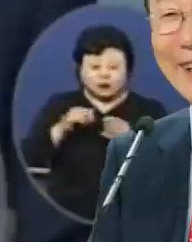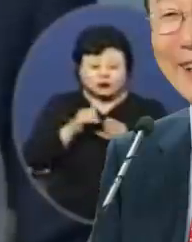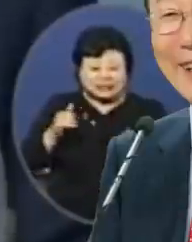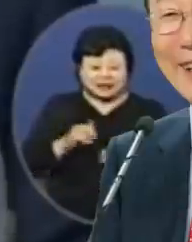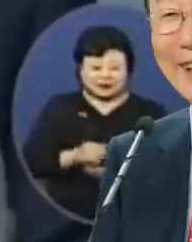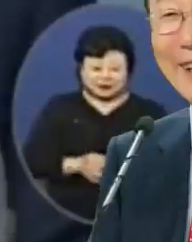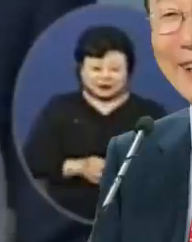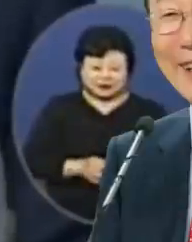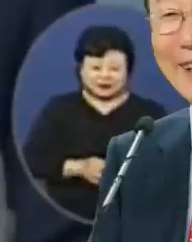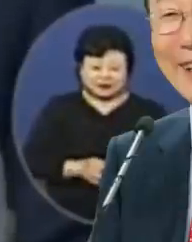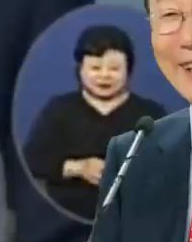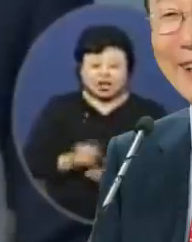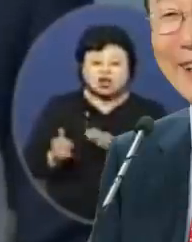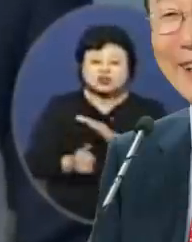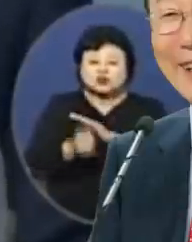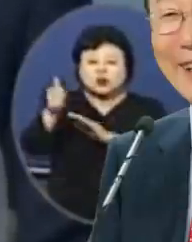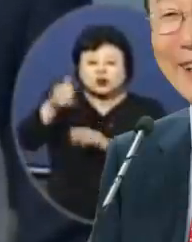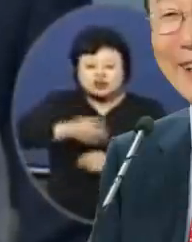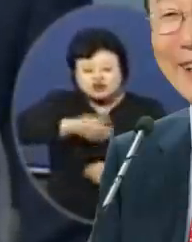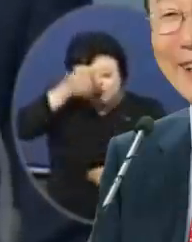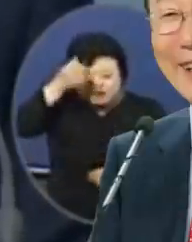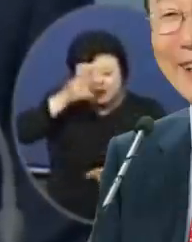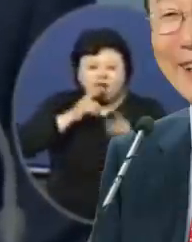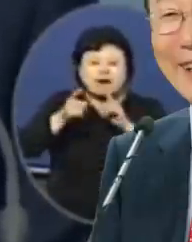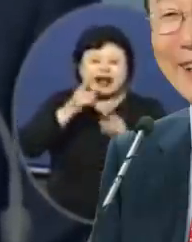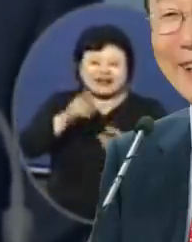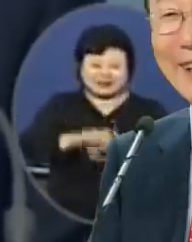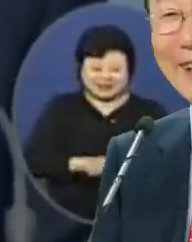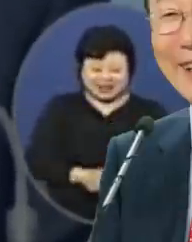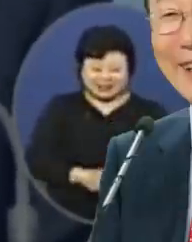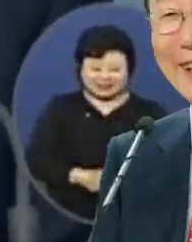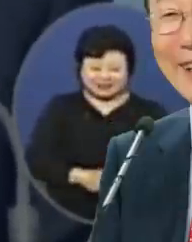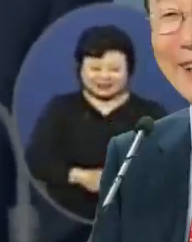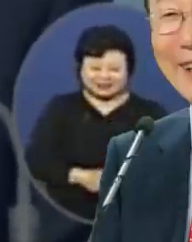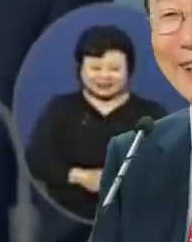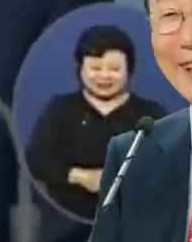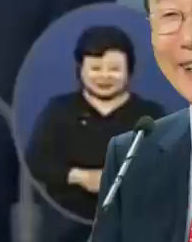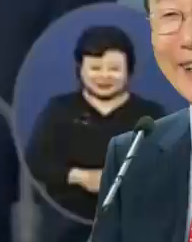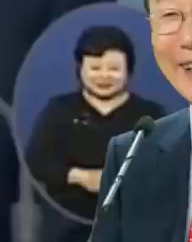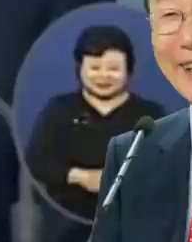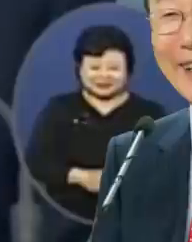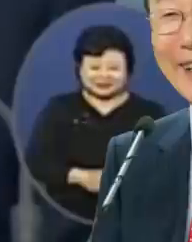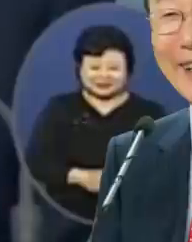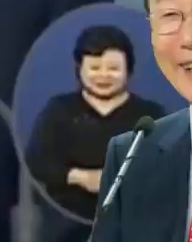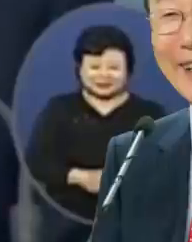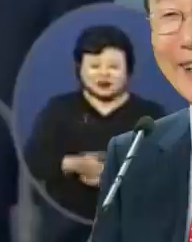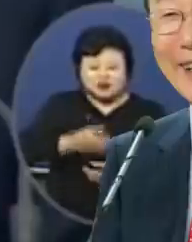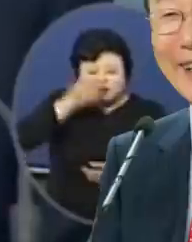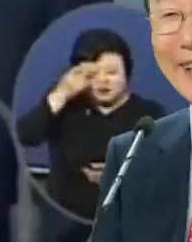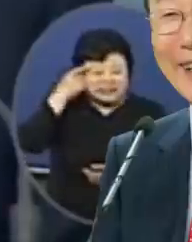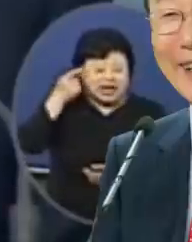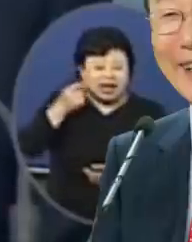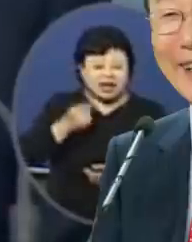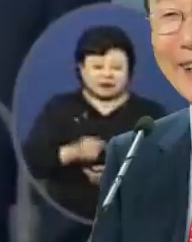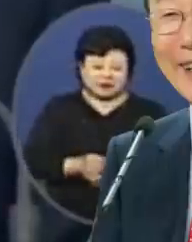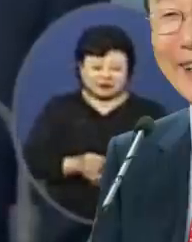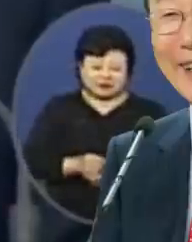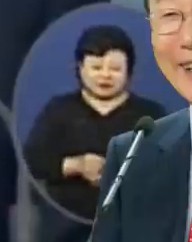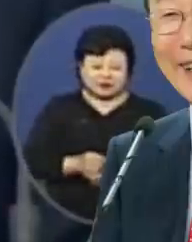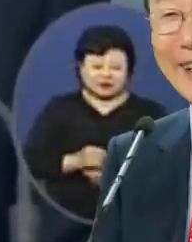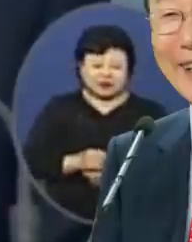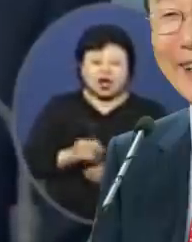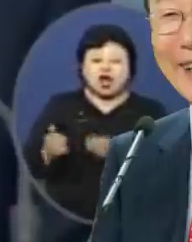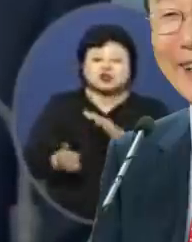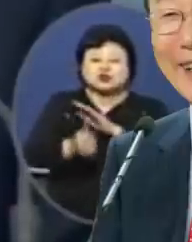쓰는 것이고 좀 고급적으로 말하면 그걸 꿈이라고 말을 붙이는 것입니다. 아야 여러분 꿈이라고 생각하면 너무 고급적으로서